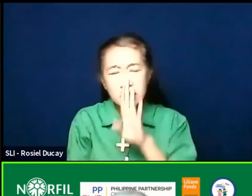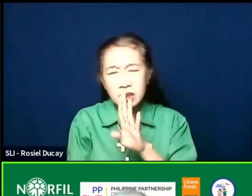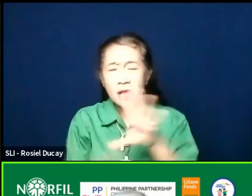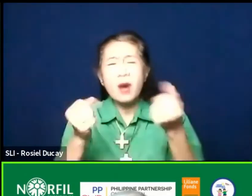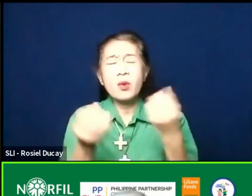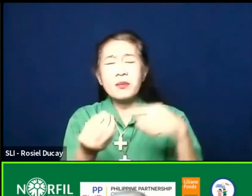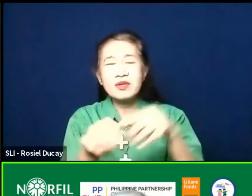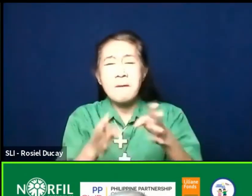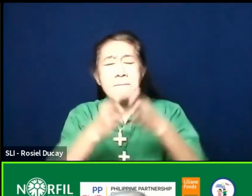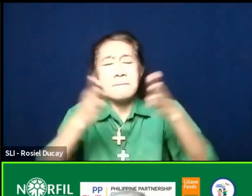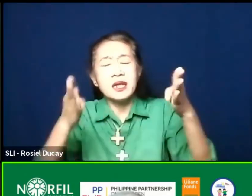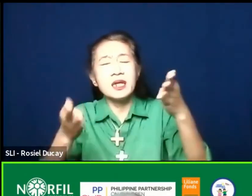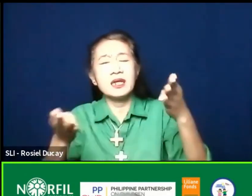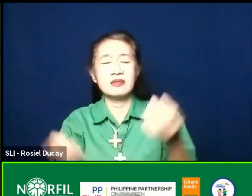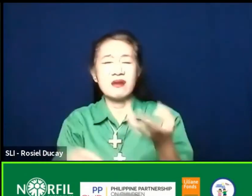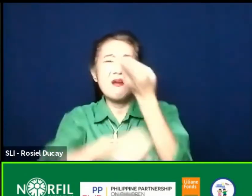bato? So